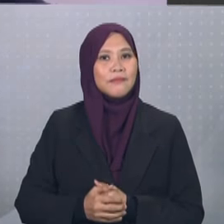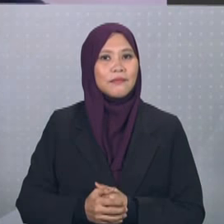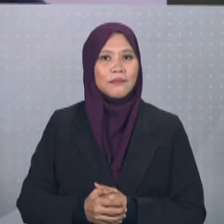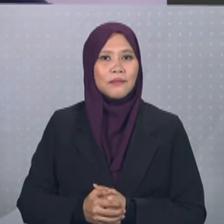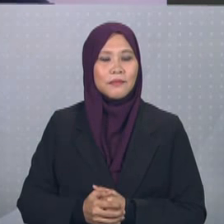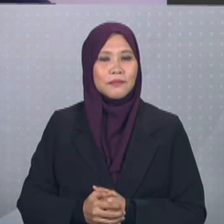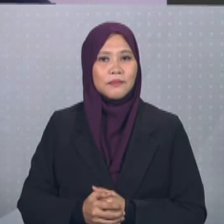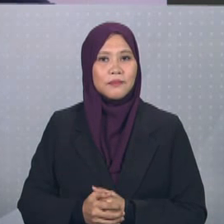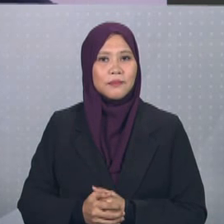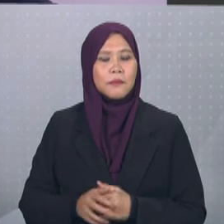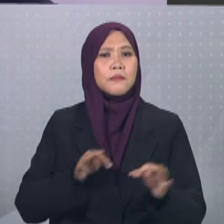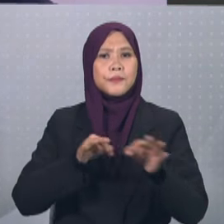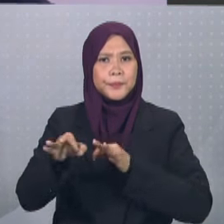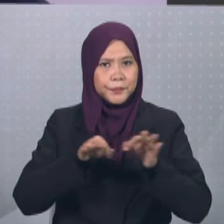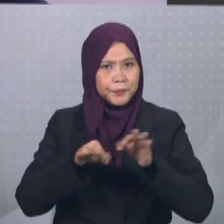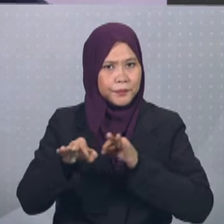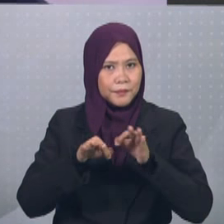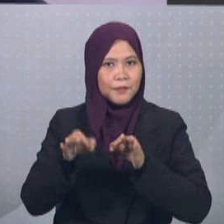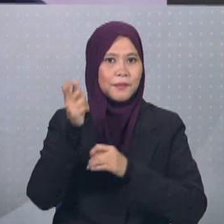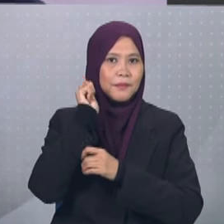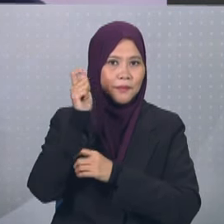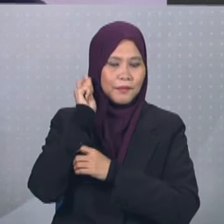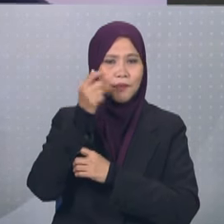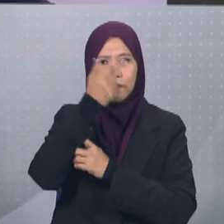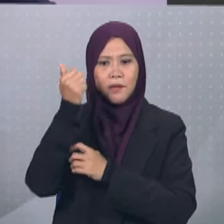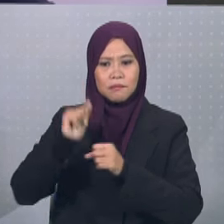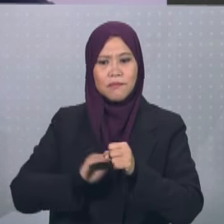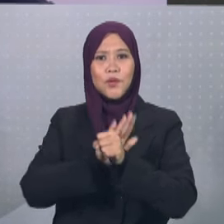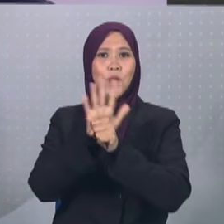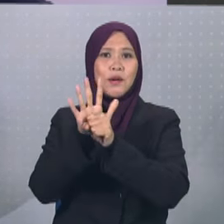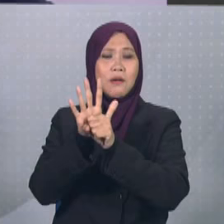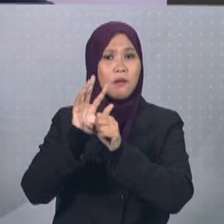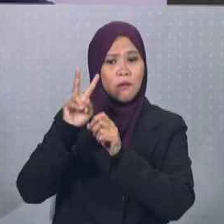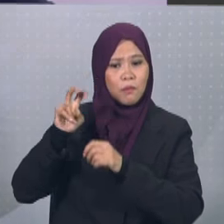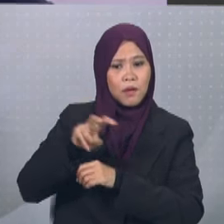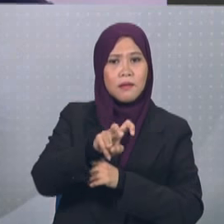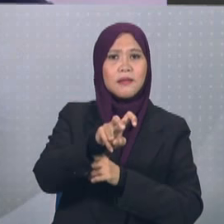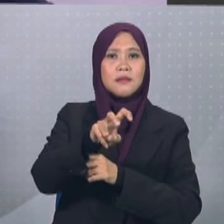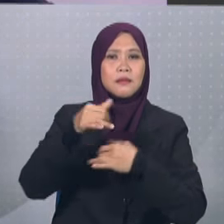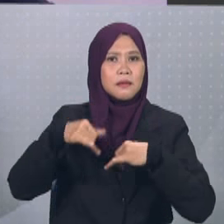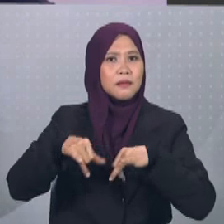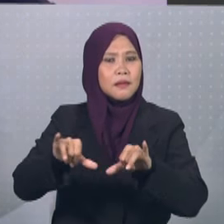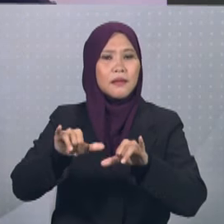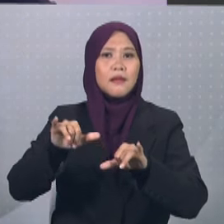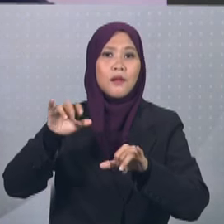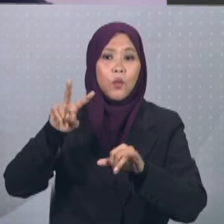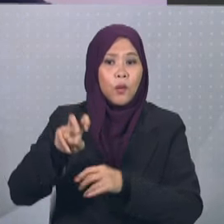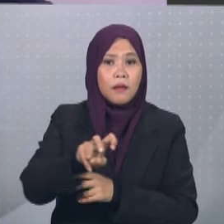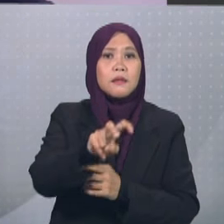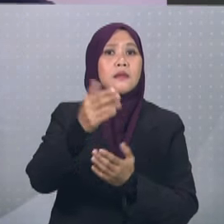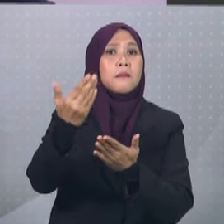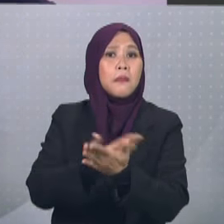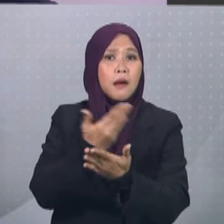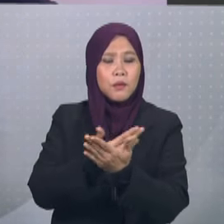Inilah yang saya jelaskan tadi, disebabkan oleh coronavirus ini masih lagi merupakan virus yang baru yang